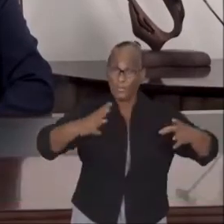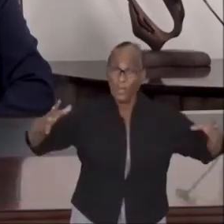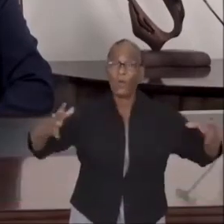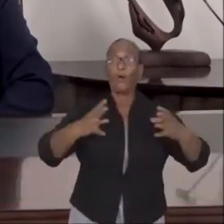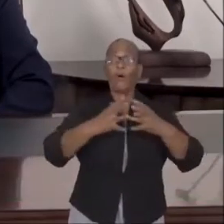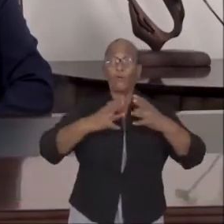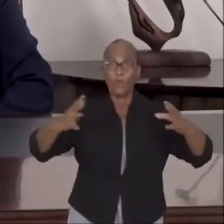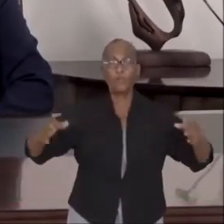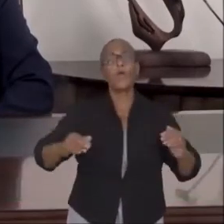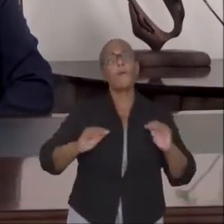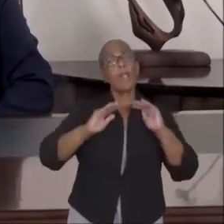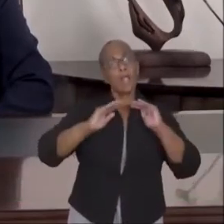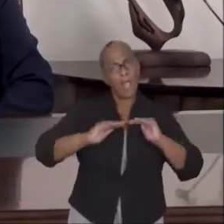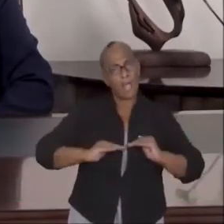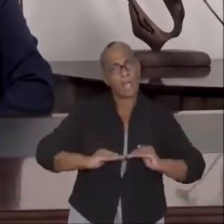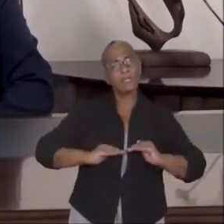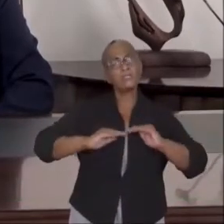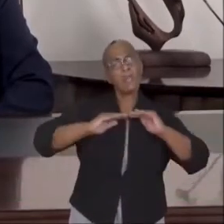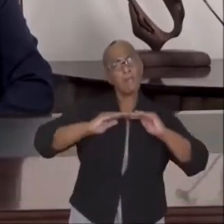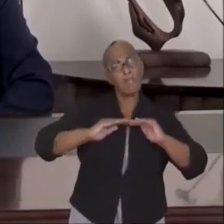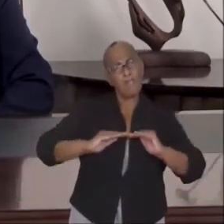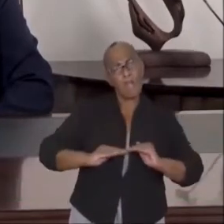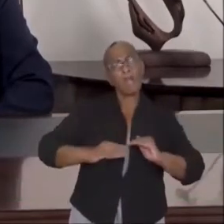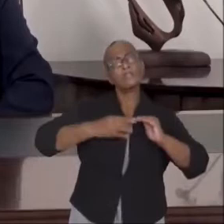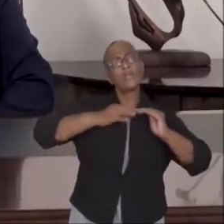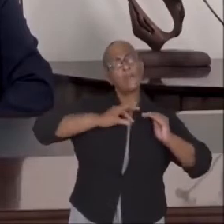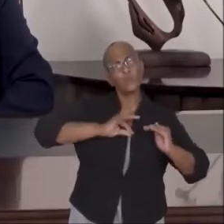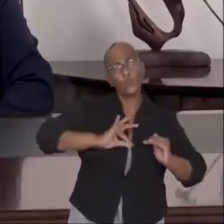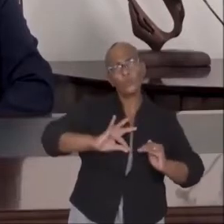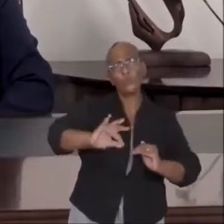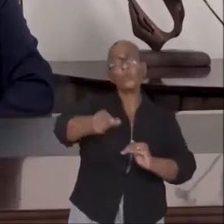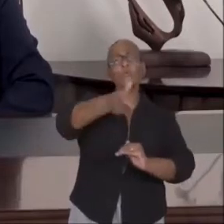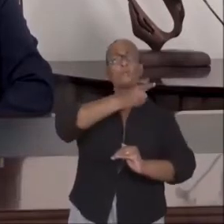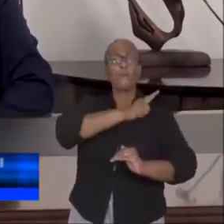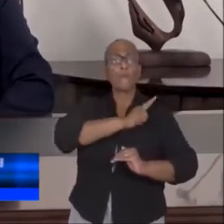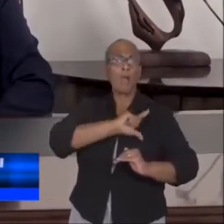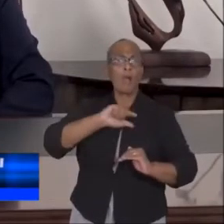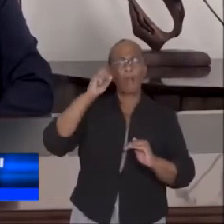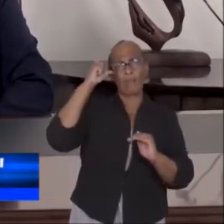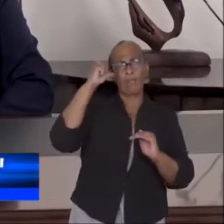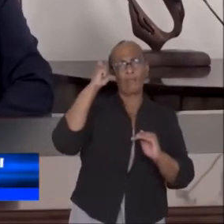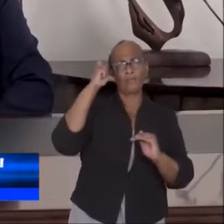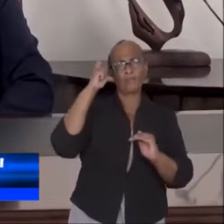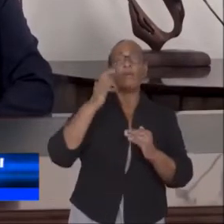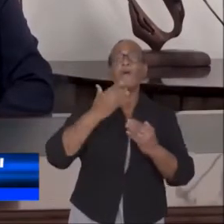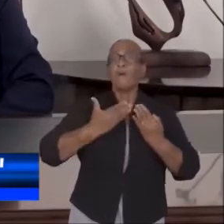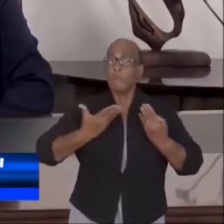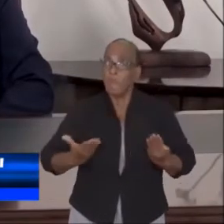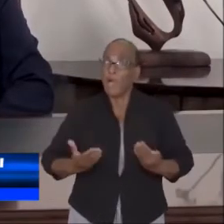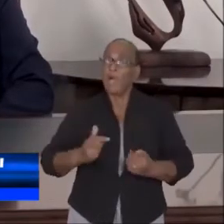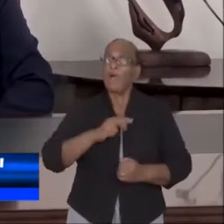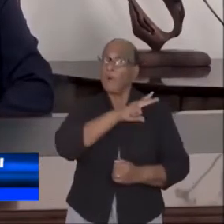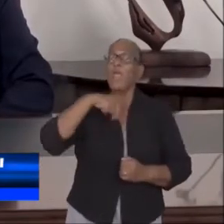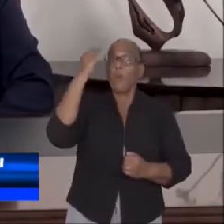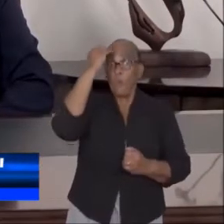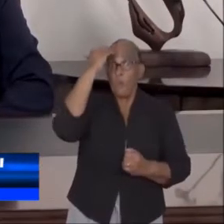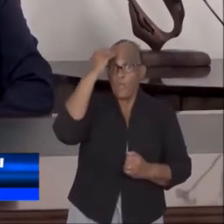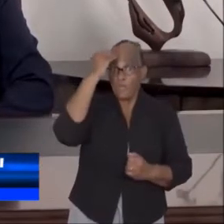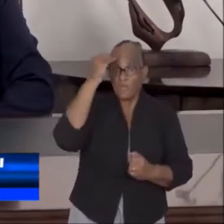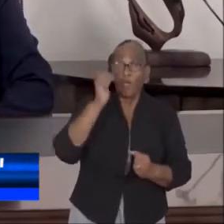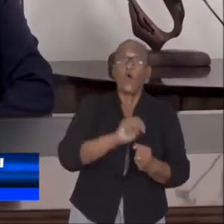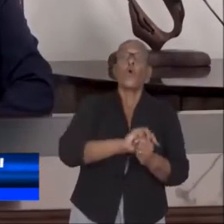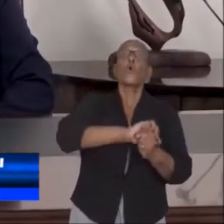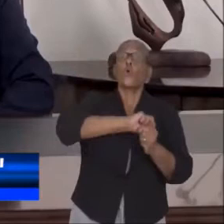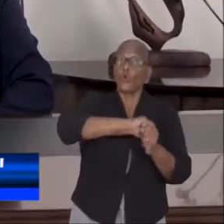ruimte scheppen om langzaam terug te gaan naar normalisering. Immers, we weten dat COVID-19